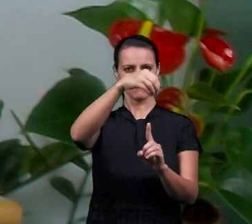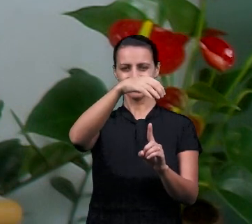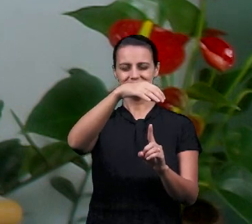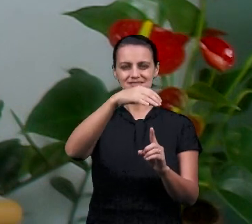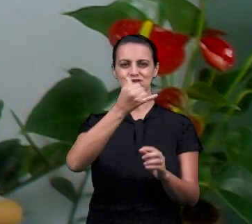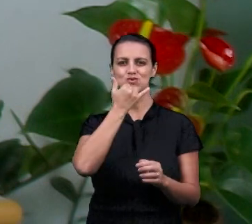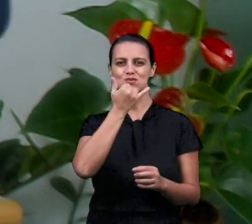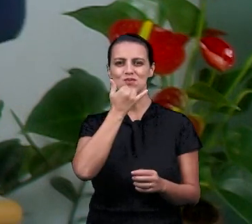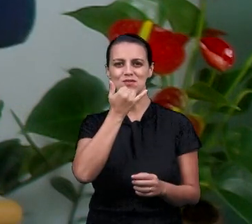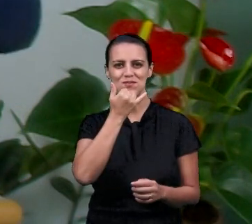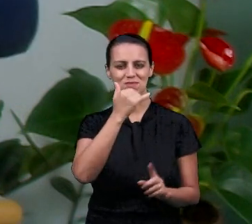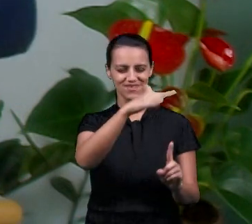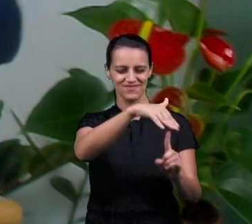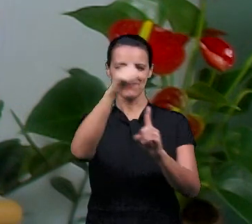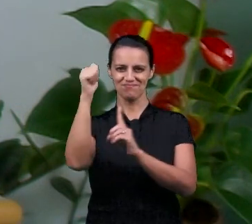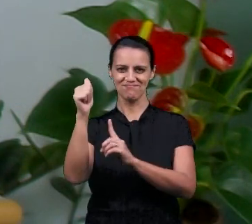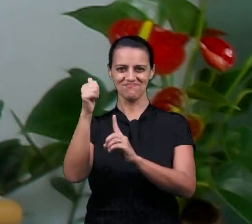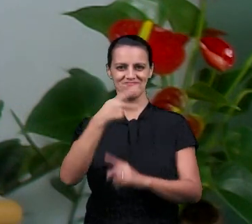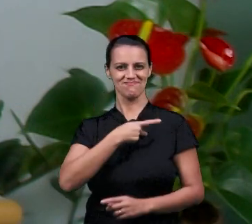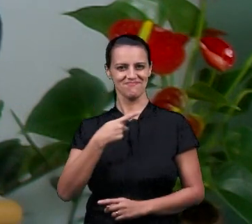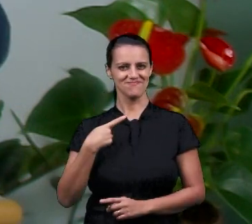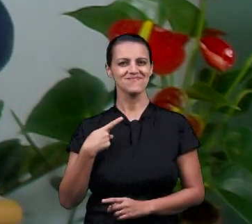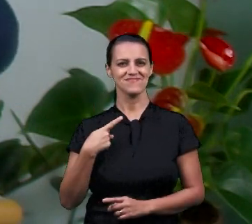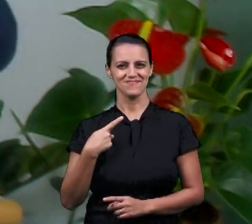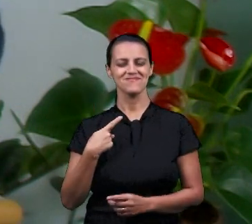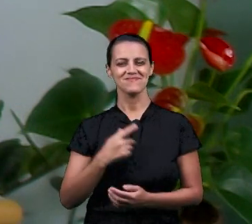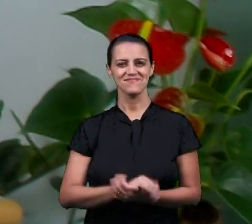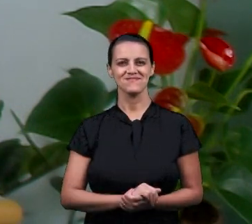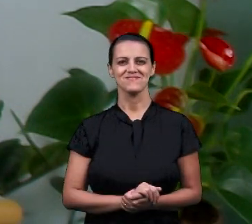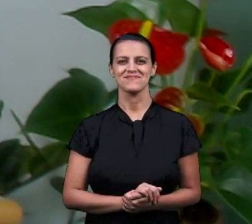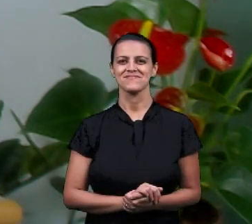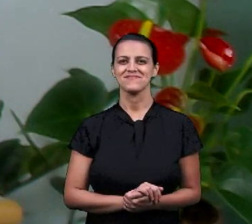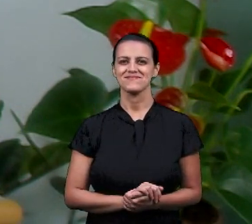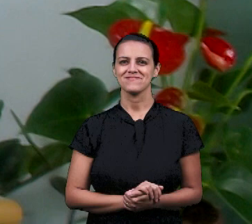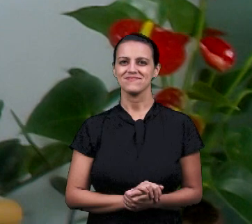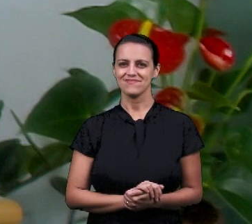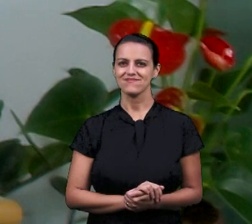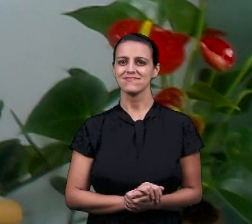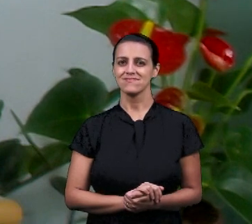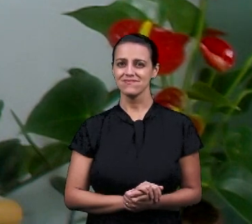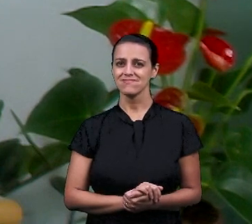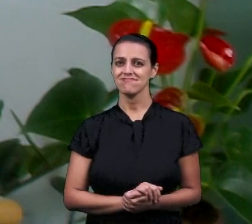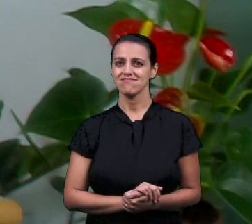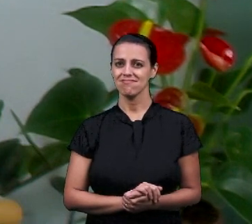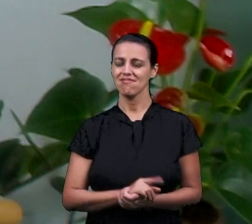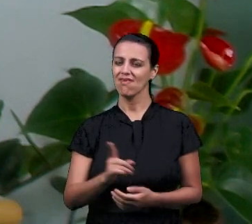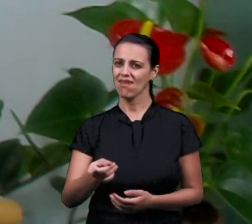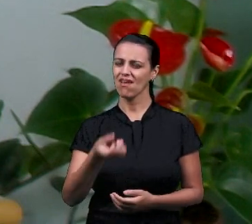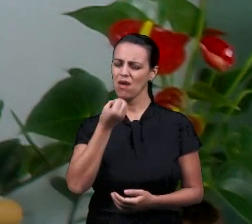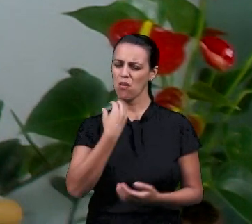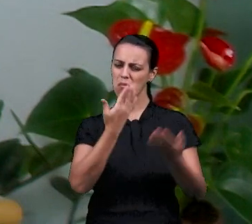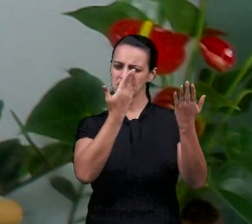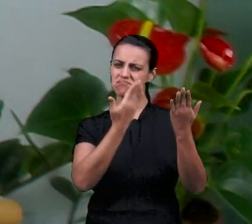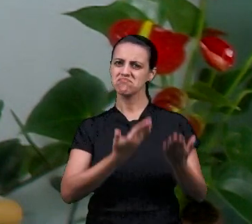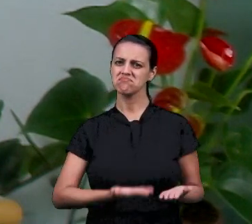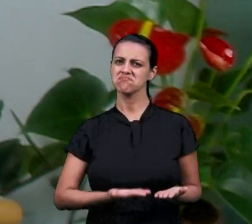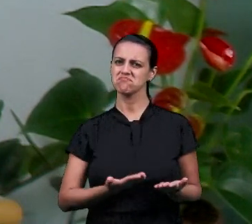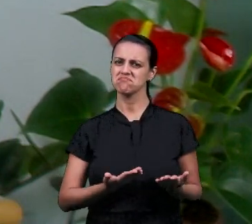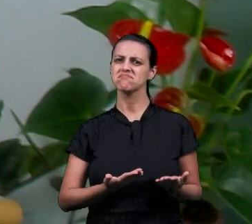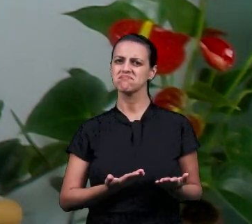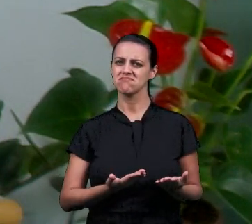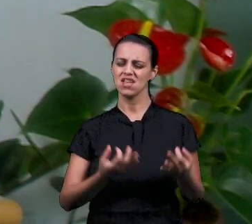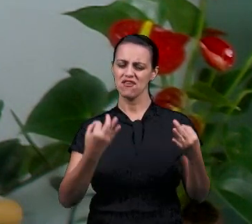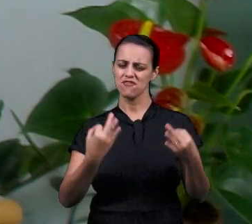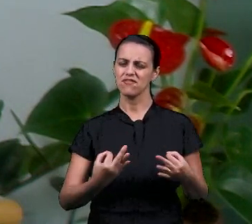Nous pouvons dire pas en remplacement lui parce que personne ne peut remplacer un homme comme celui-là qui est passé, un homme